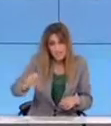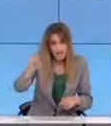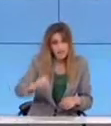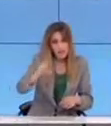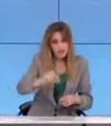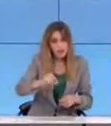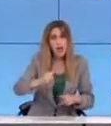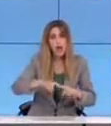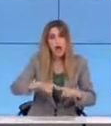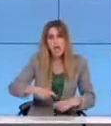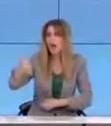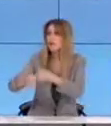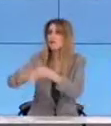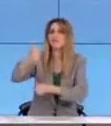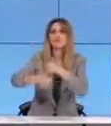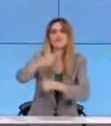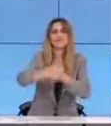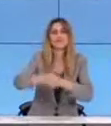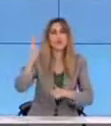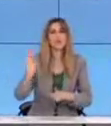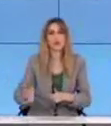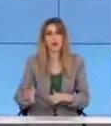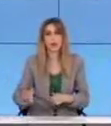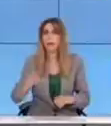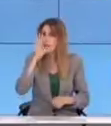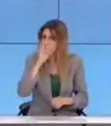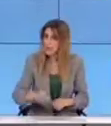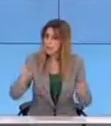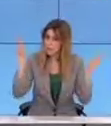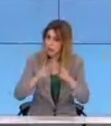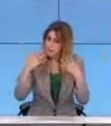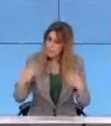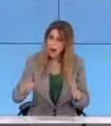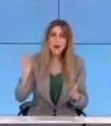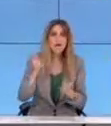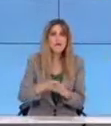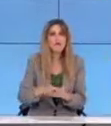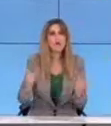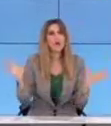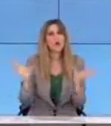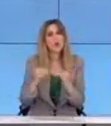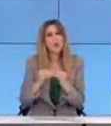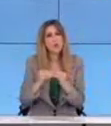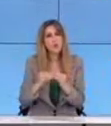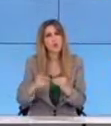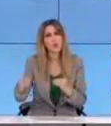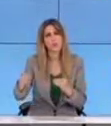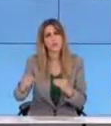Μειώσαμε τον φόρο προστιθέμενης αξίας για φέτος, πριν από ένα